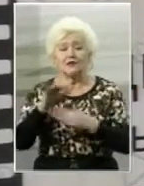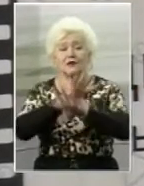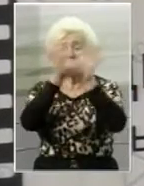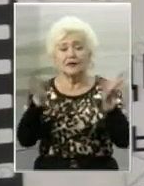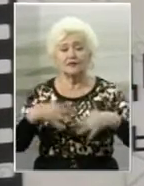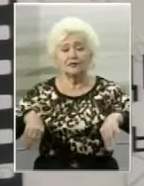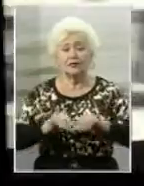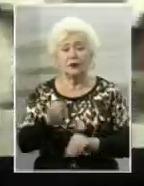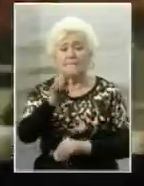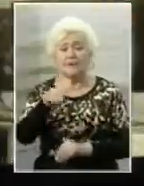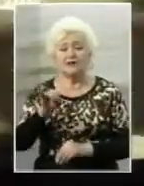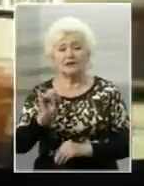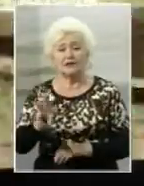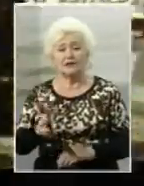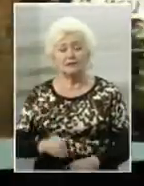родини «Патрік».